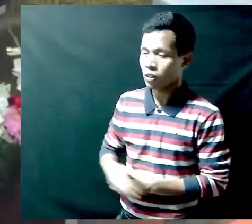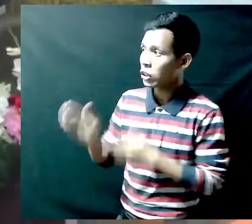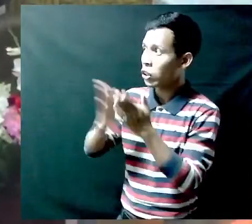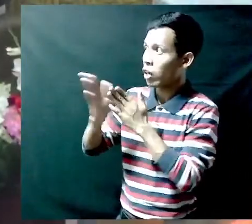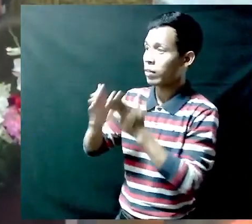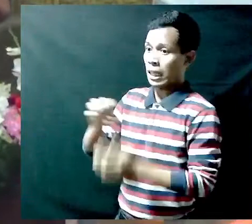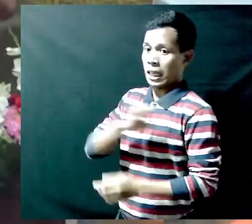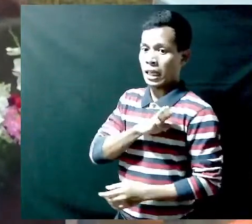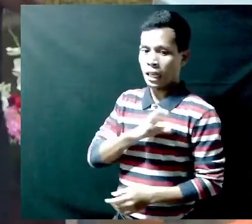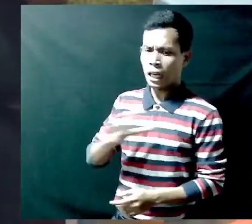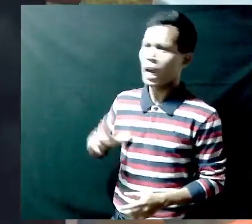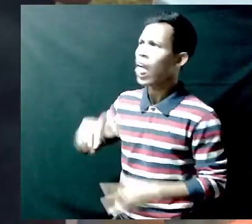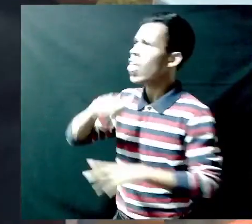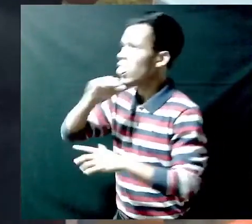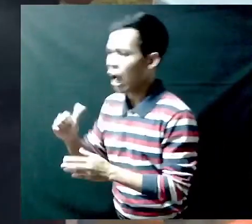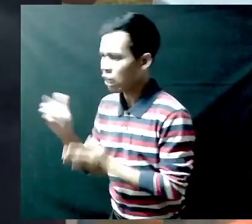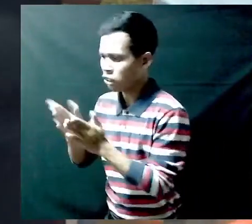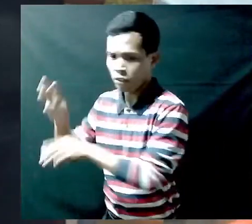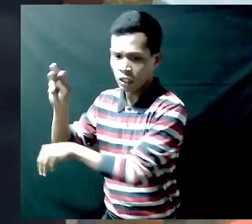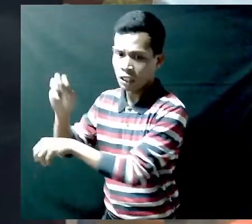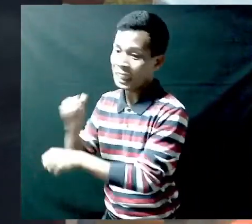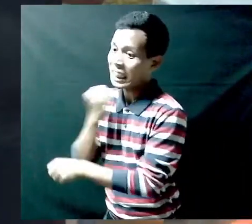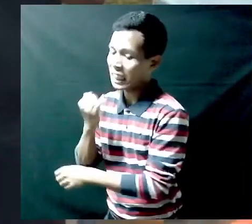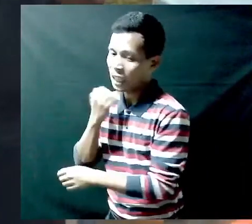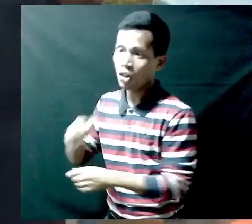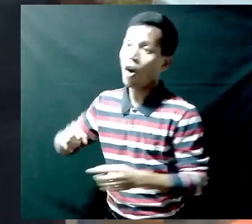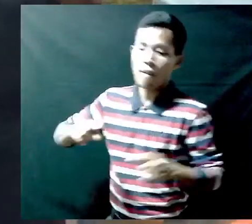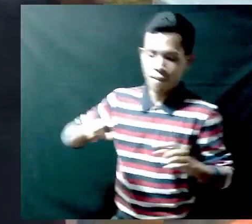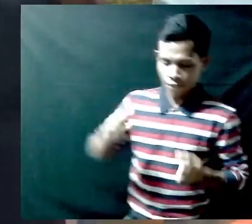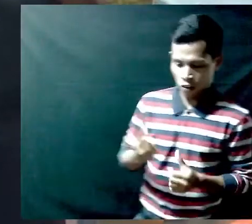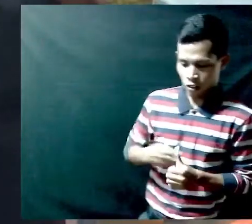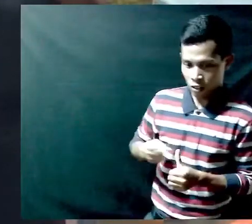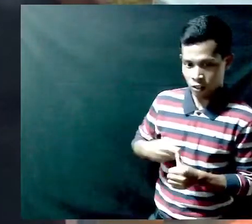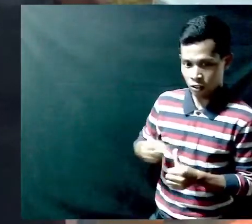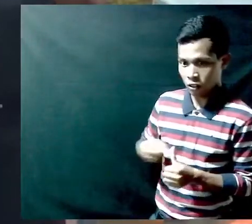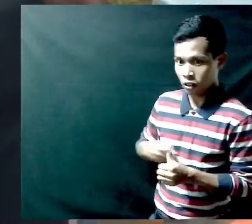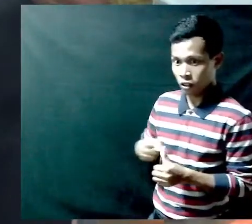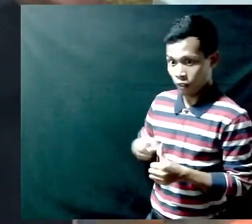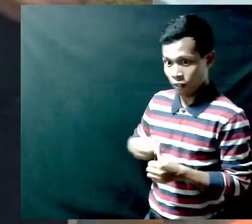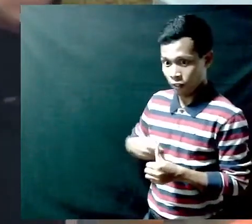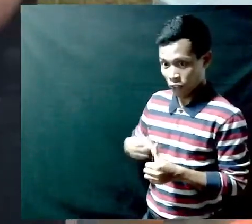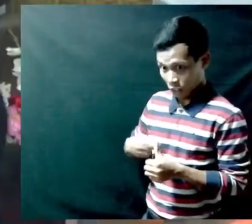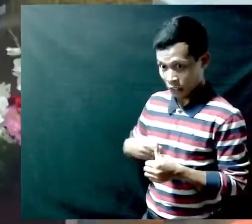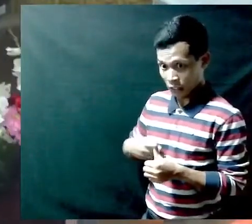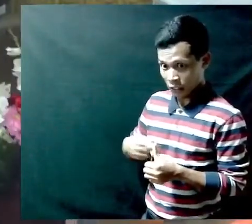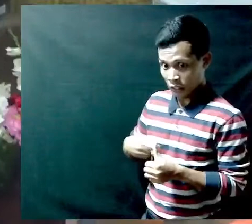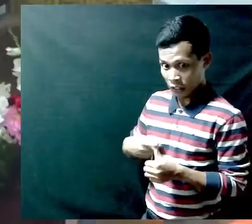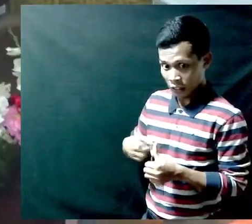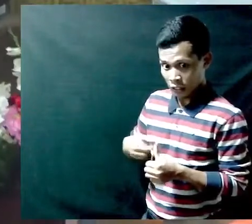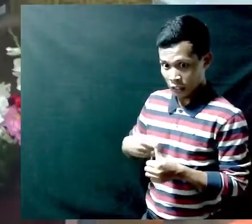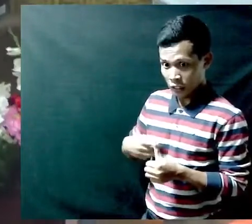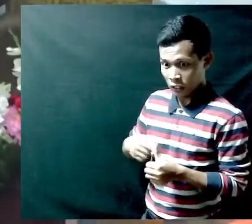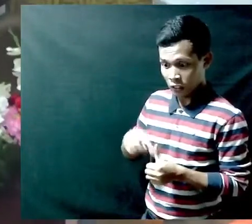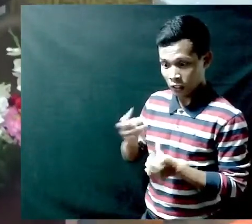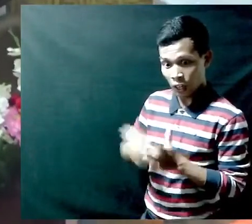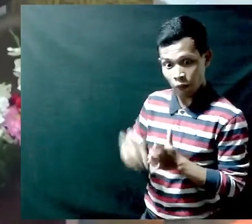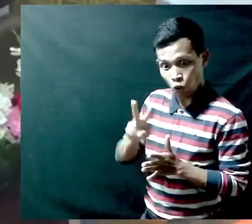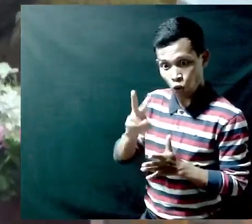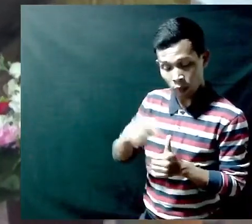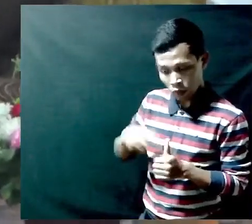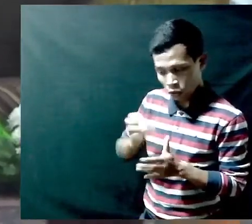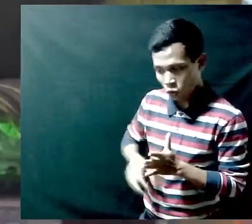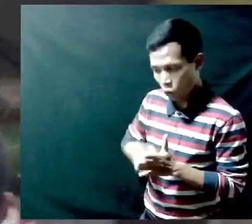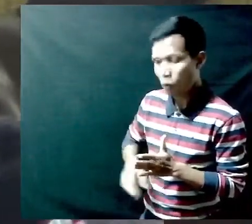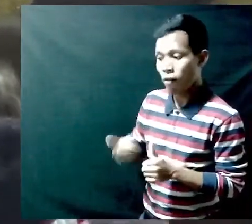Ang unang aking service, para kay Lord muna. Nung ready na lahat, now he went to Eli and said,